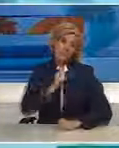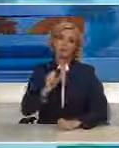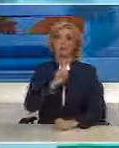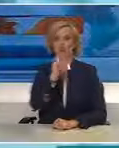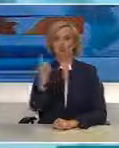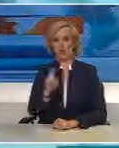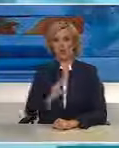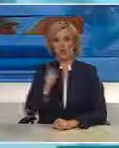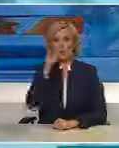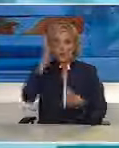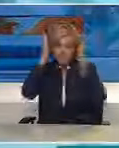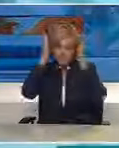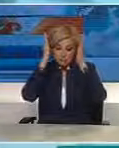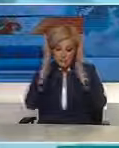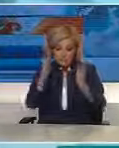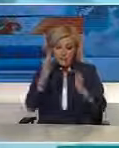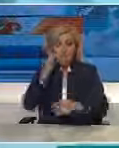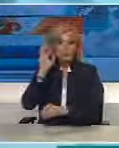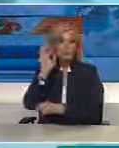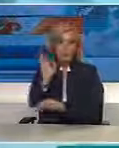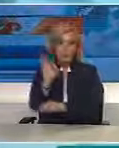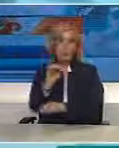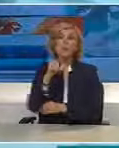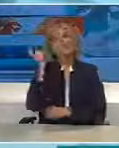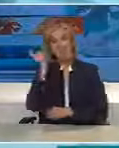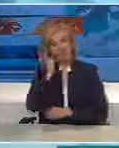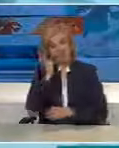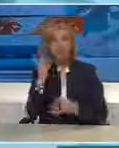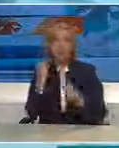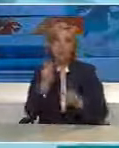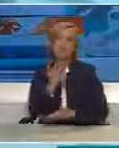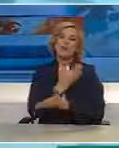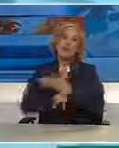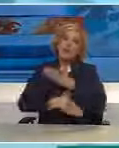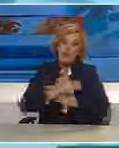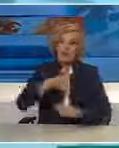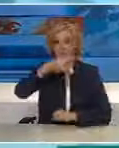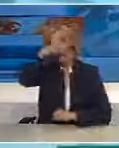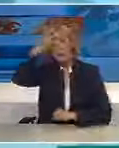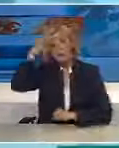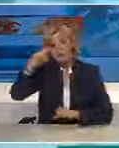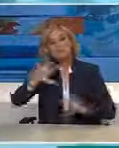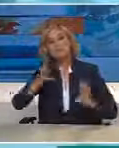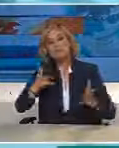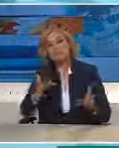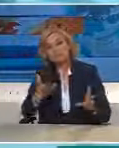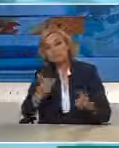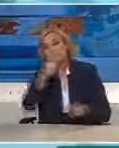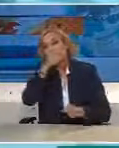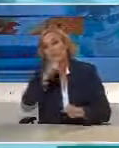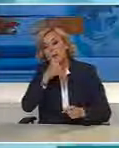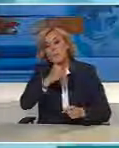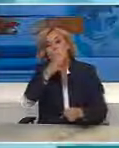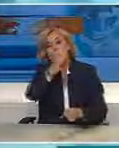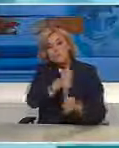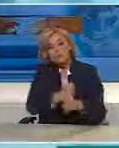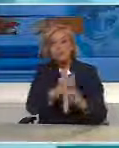στόχο. Όσο κουραστικό, όσο δύσκολο και αν φαίνεται κάποιες στιγμές αυτό. Συνεχίζουμε να μένουμε στο σπίτι για να